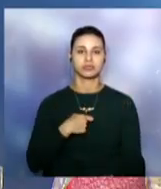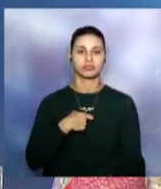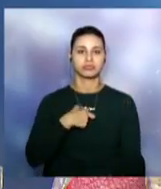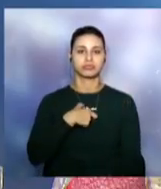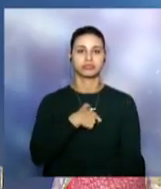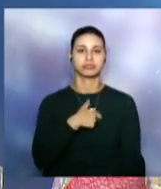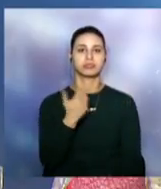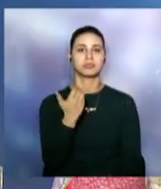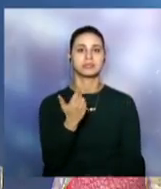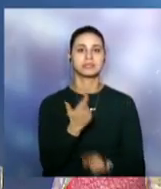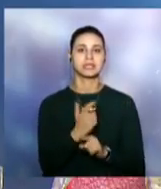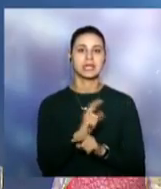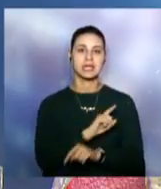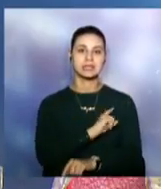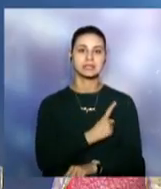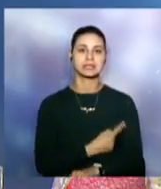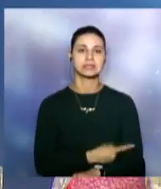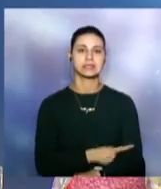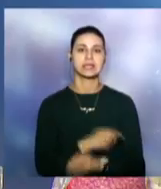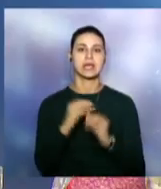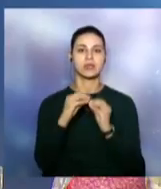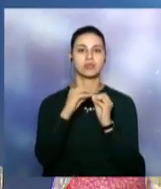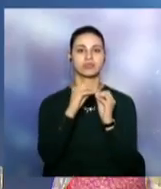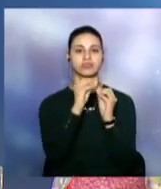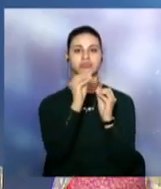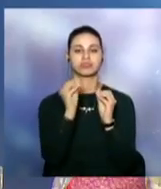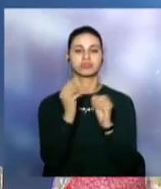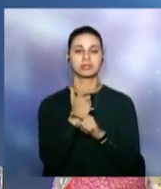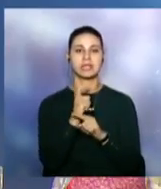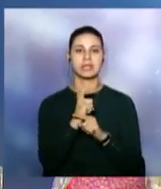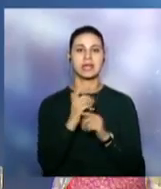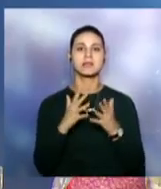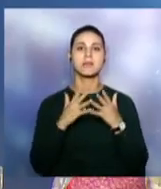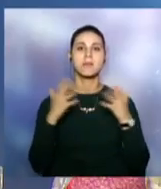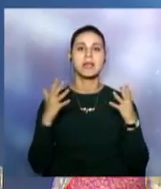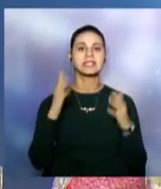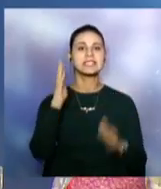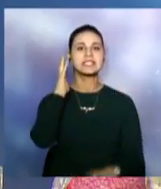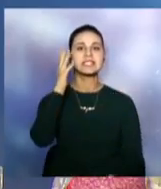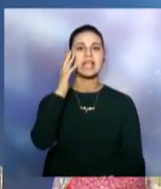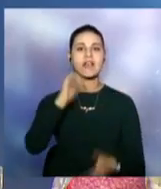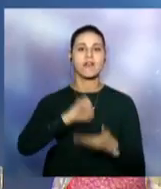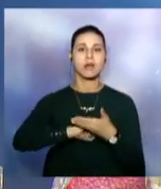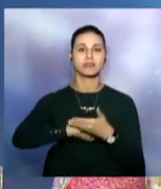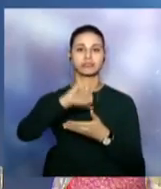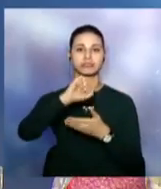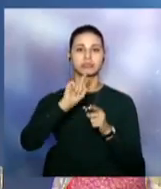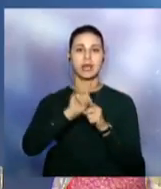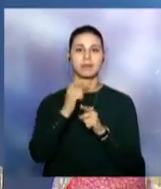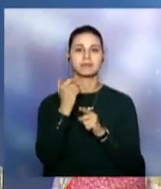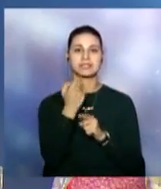ორგანიზმში, ყველაზე ძლიერი კედლით, იმიტომ რომ ყველაზე დიდი წნევით სისხლი გადადის სწორედ აორტაში.